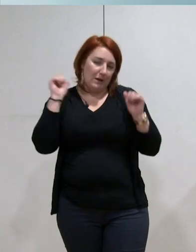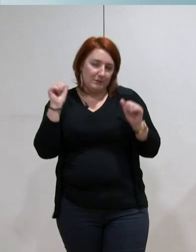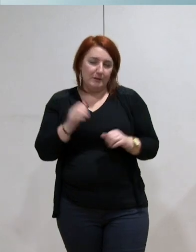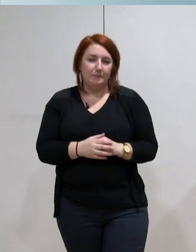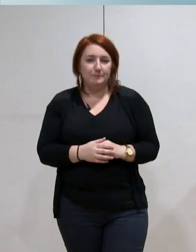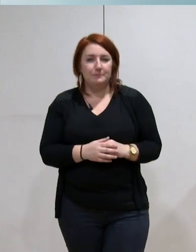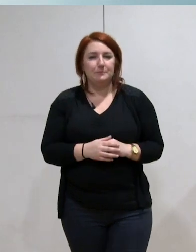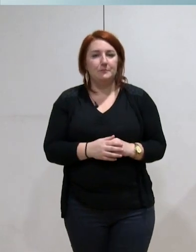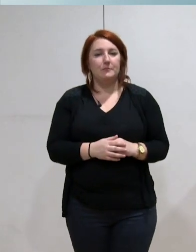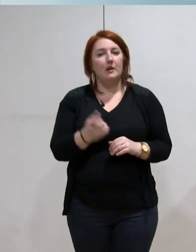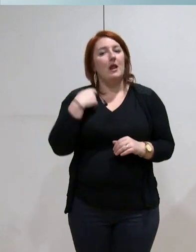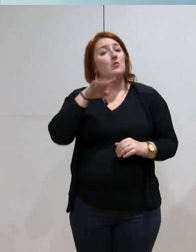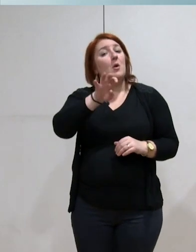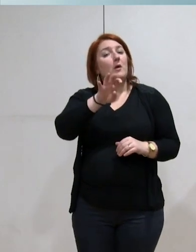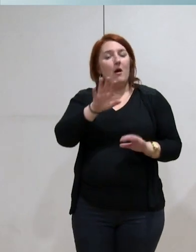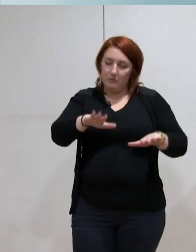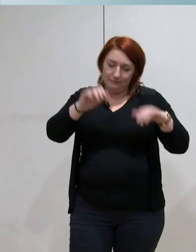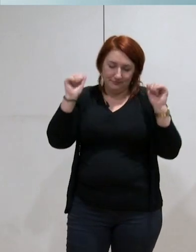délibération numéro